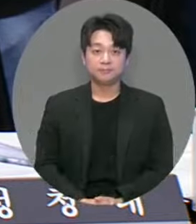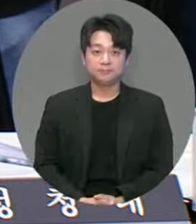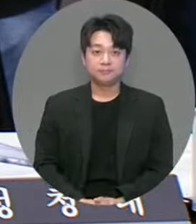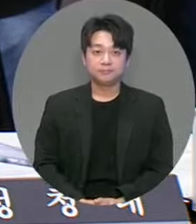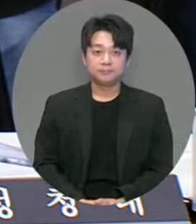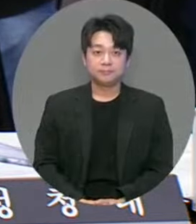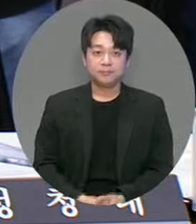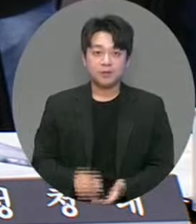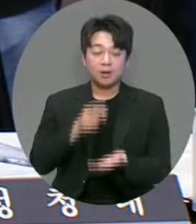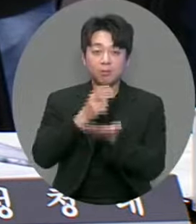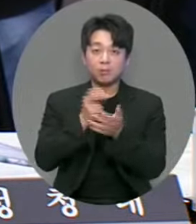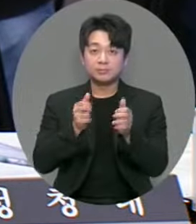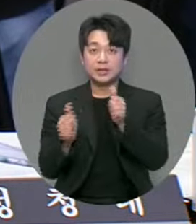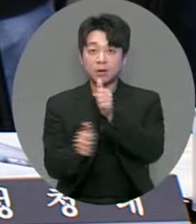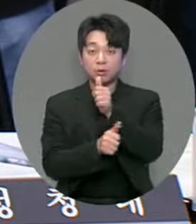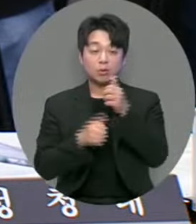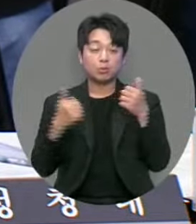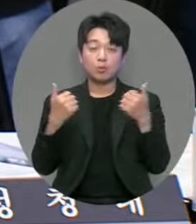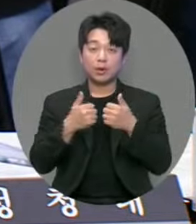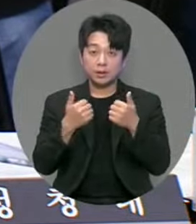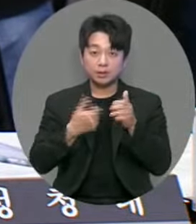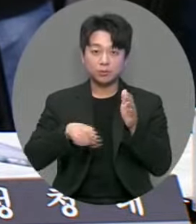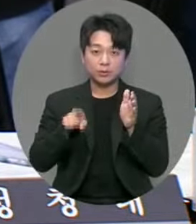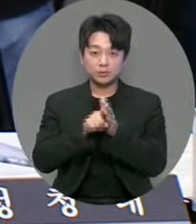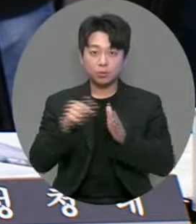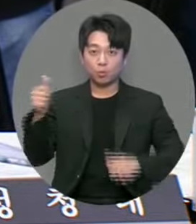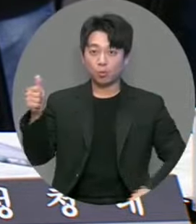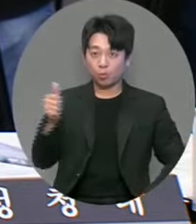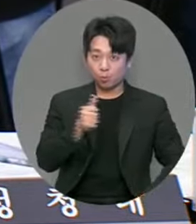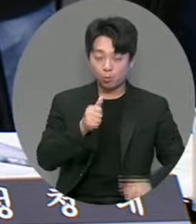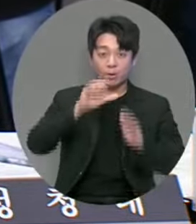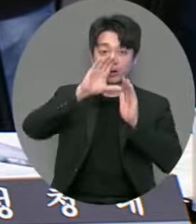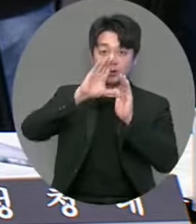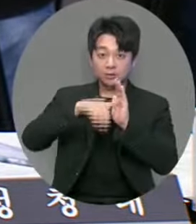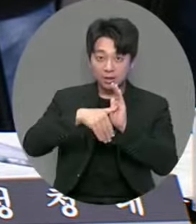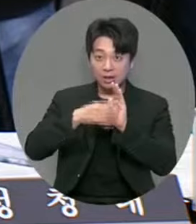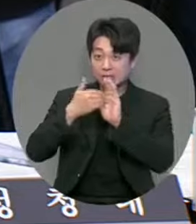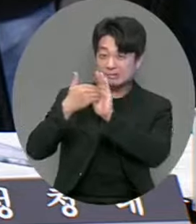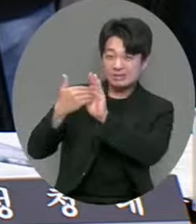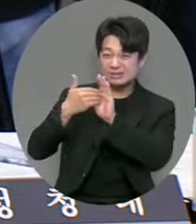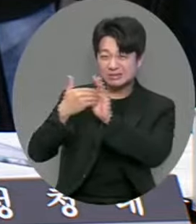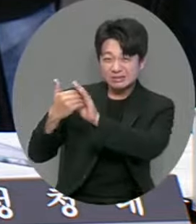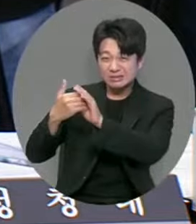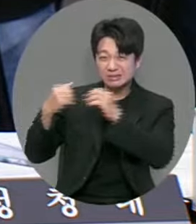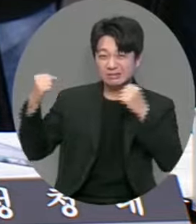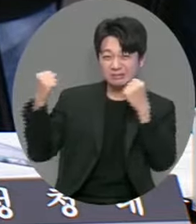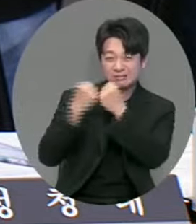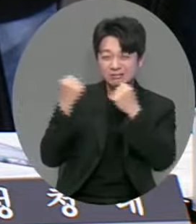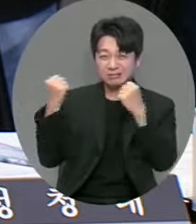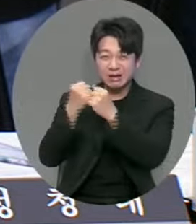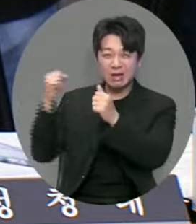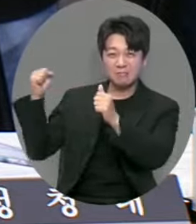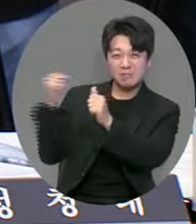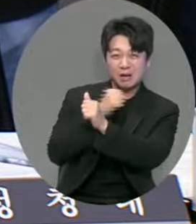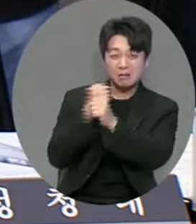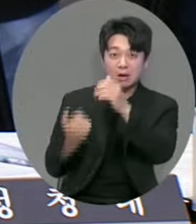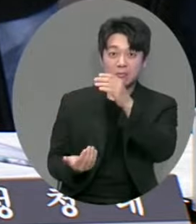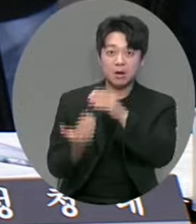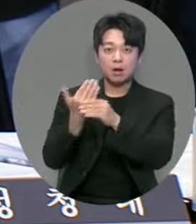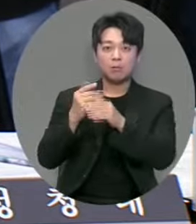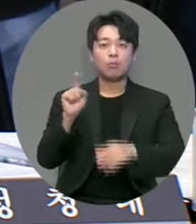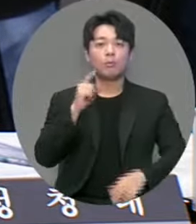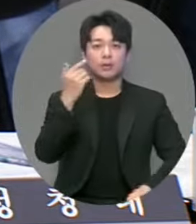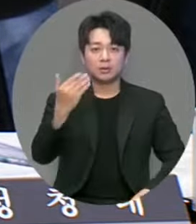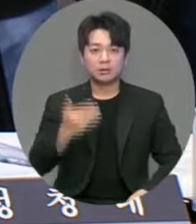하러 회의장이 들어오는 의원을 저렇게 물리력, 폭력을 행사해서 저렇게 고통스럽게 합니까? 자,